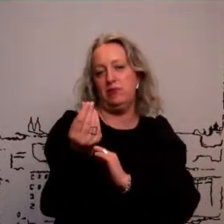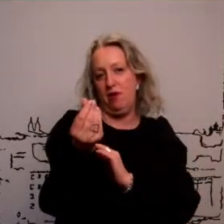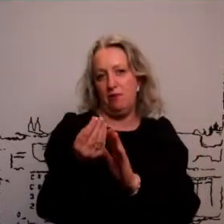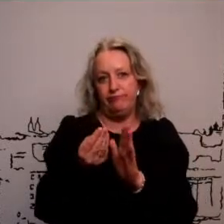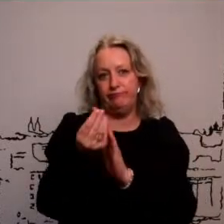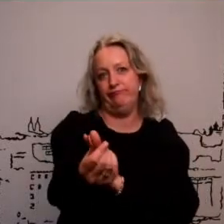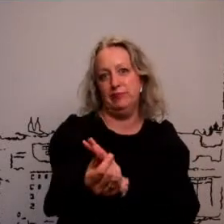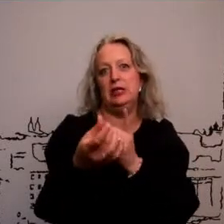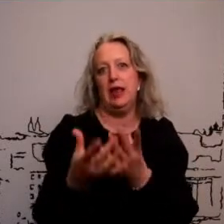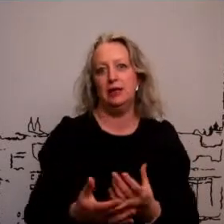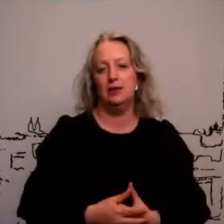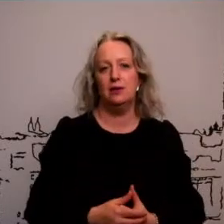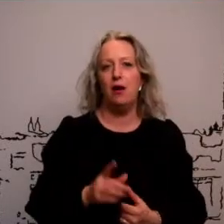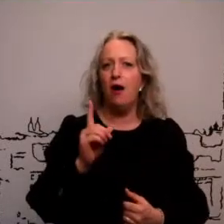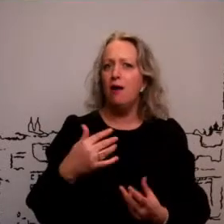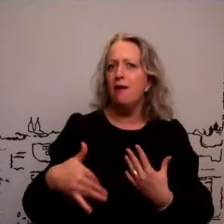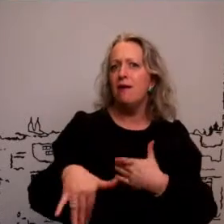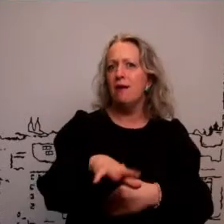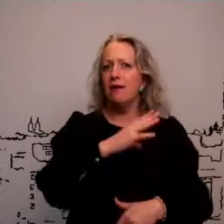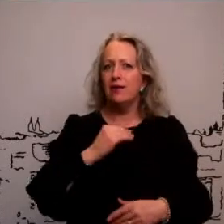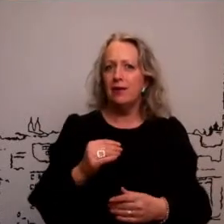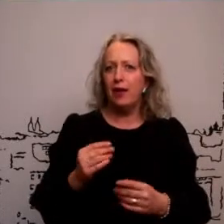nii-öelda. Mis on sellised kõige markantsemad